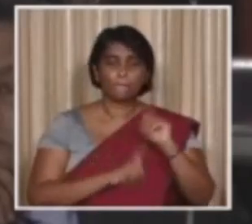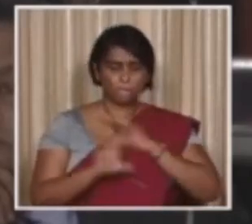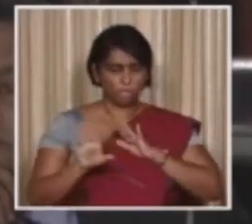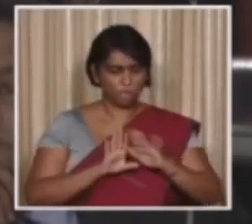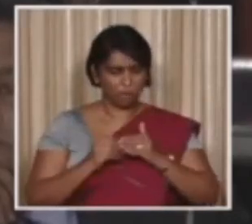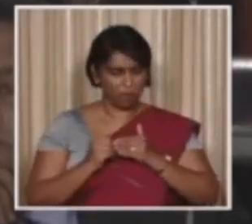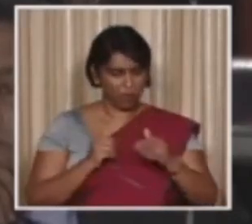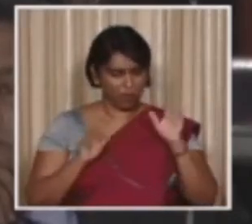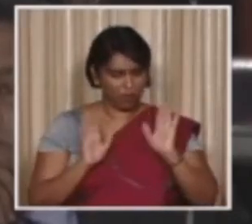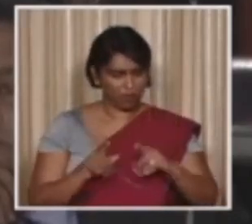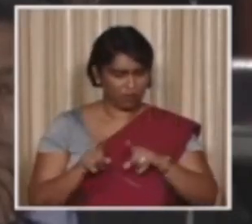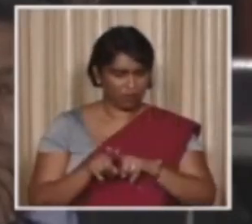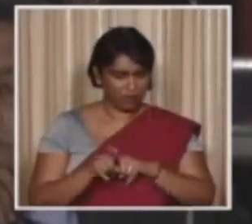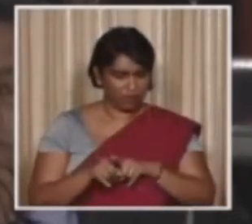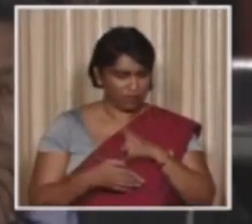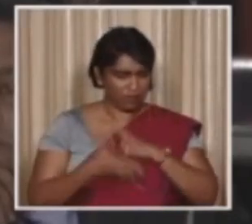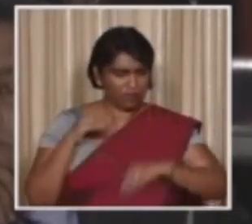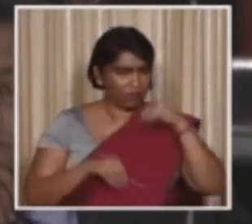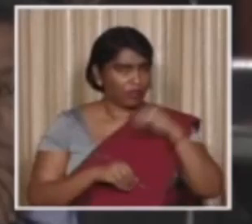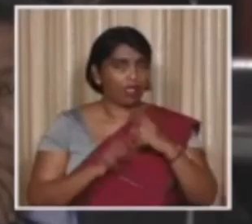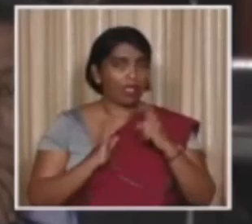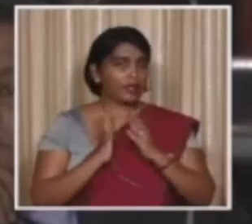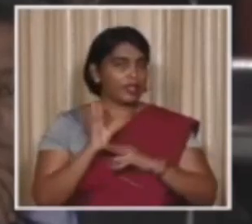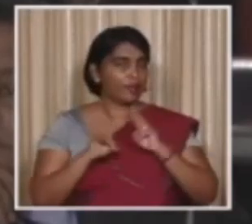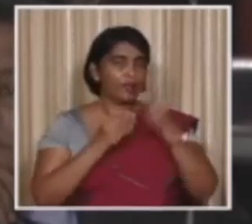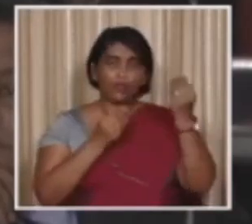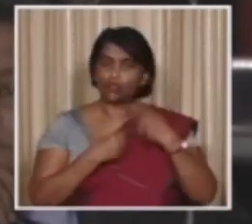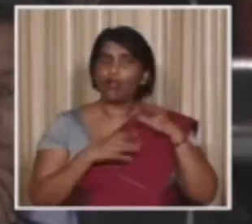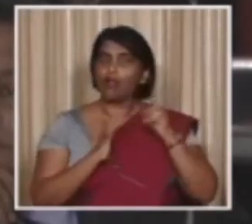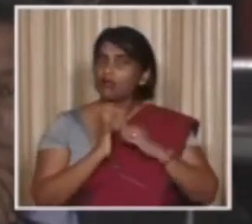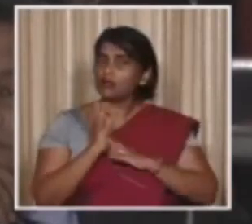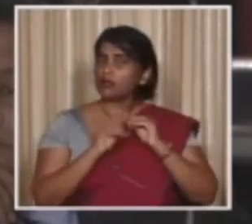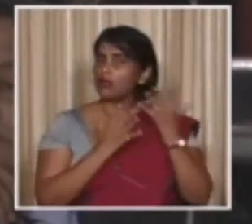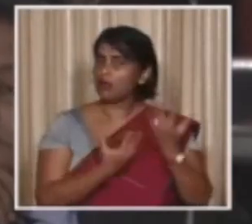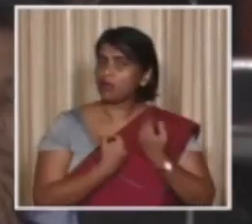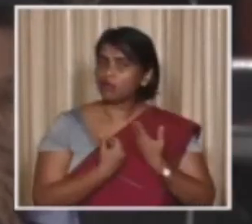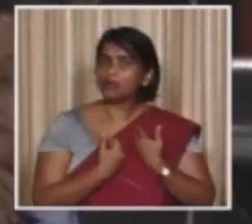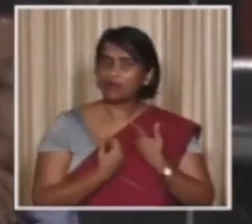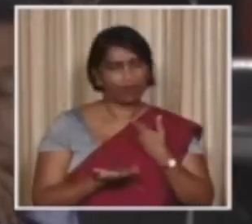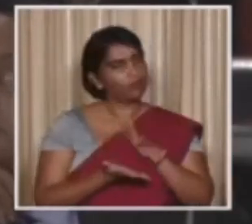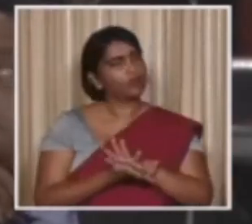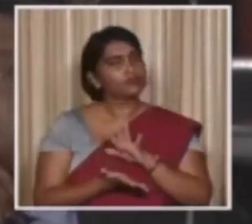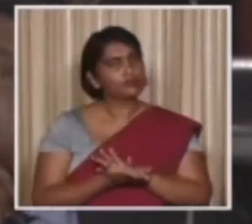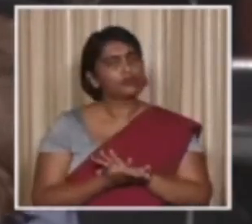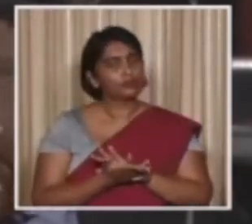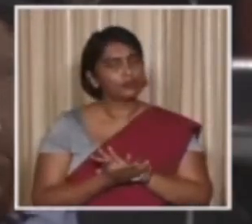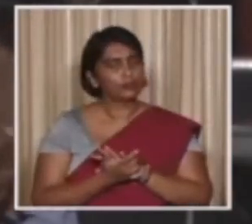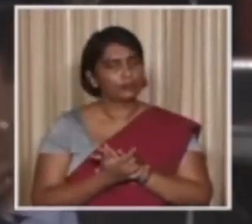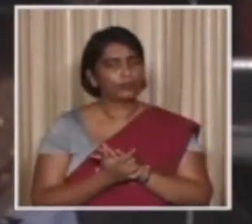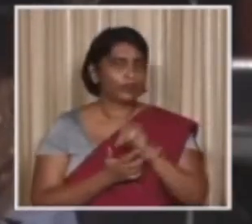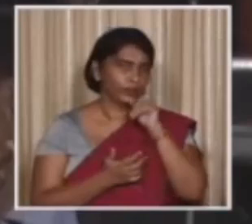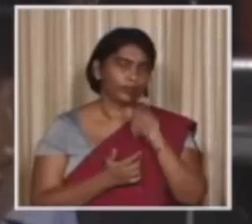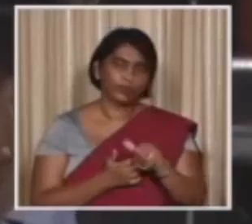ගෙනියනවා. හැබැයි කොහොම වුණත් ජනවරමක් නැතුව IMF ලැබෙන්නේ නැහැ කිව්වත් IMF එක ලැබුණා අපිට. ඉතින් ඒක සතුරු වෙනවා අපි.